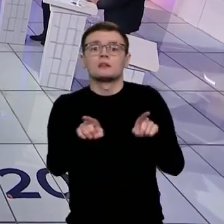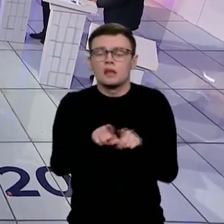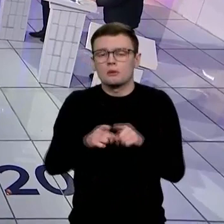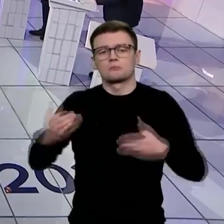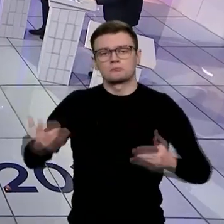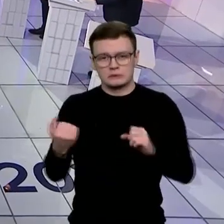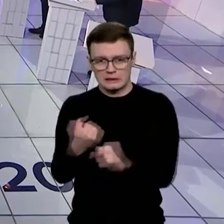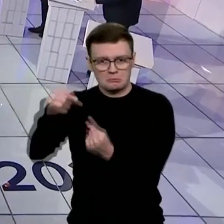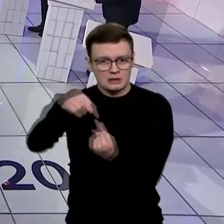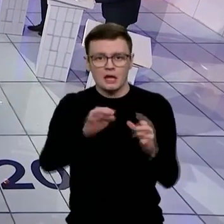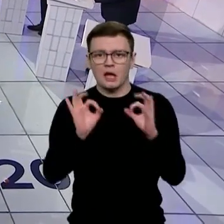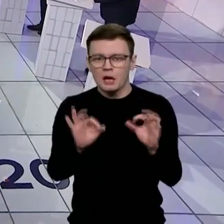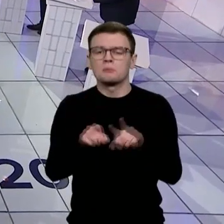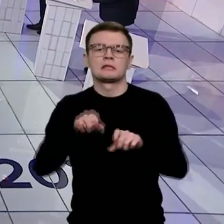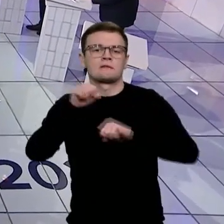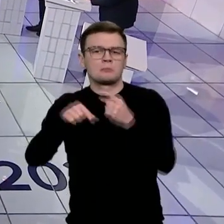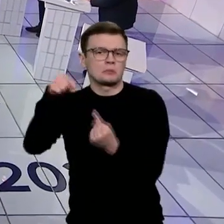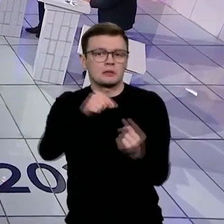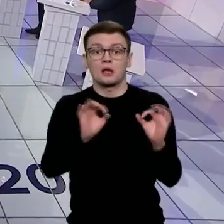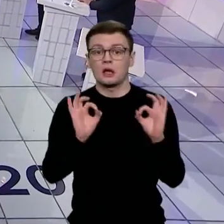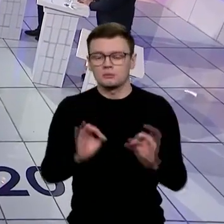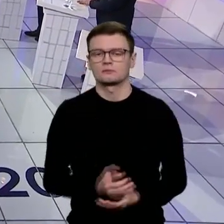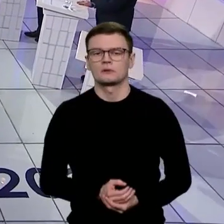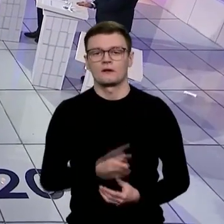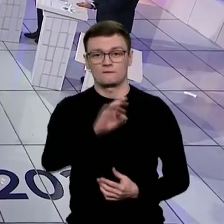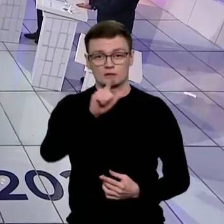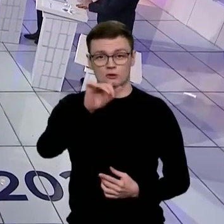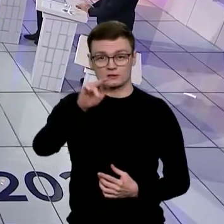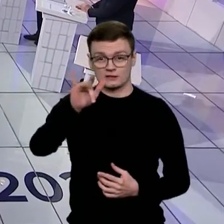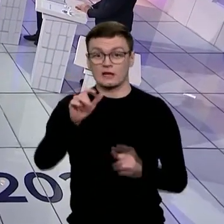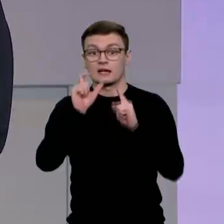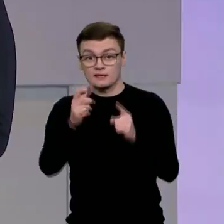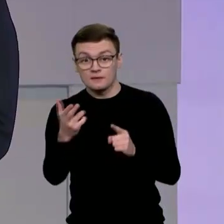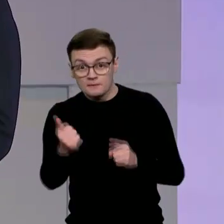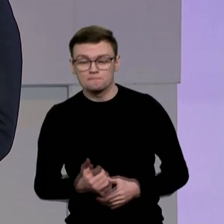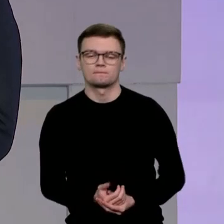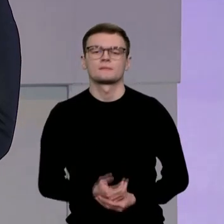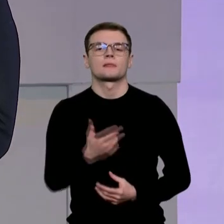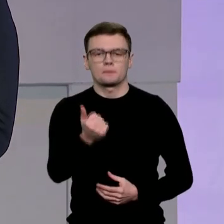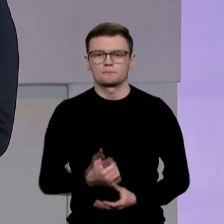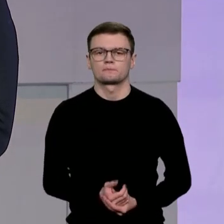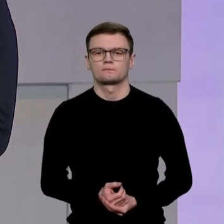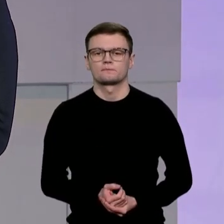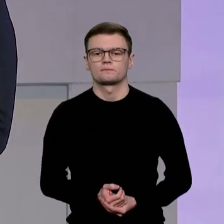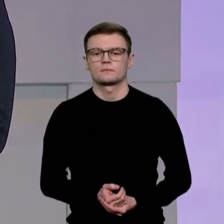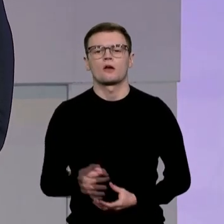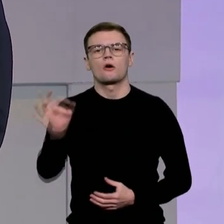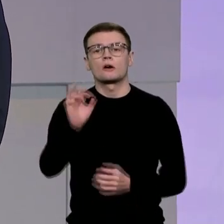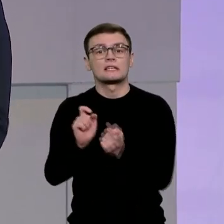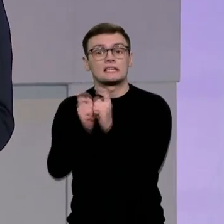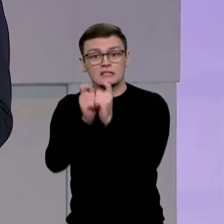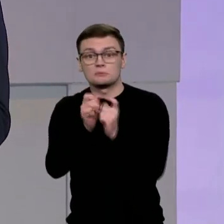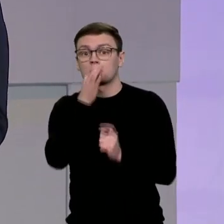vairuotojai. Dėkui, pane Visockai, reaguosit? Be jokios abejonės, taip. Jeigu kalbėti apie šitą ginčą, tai čia yra labiau